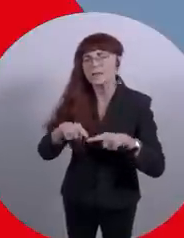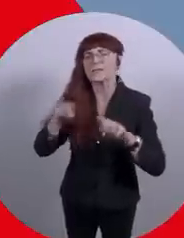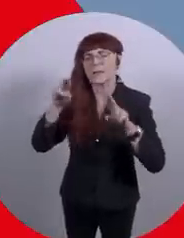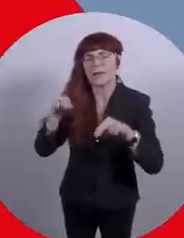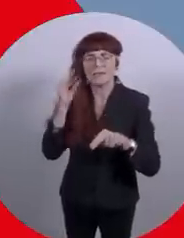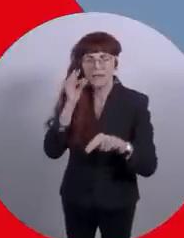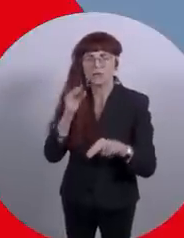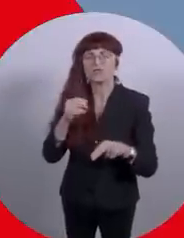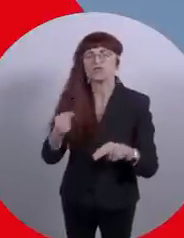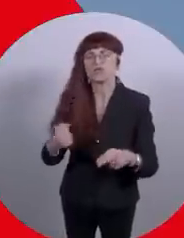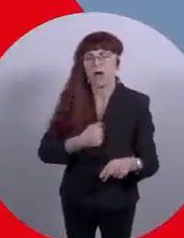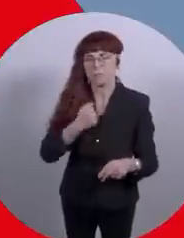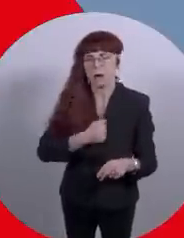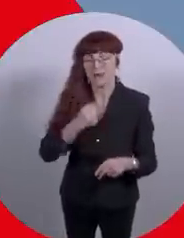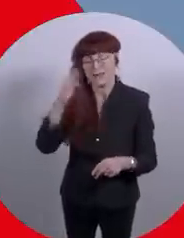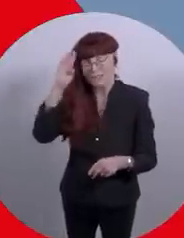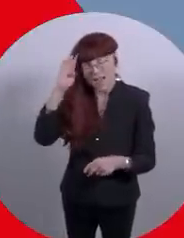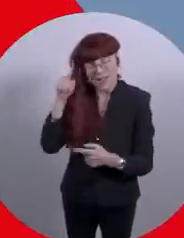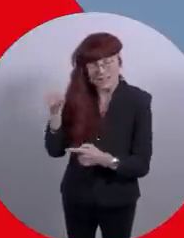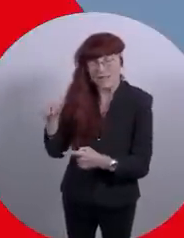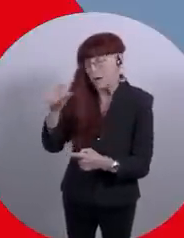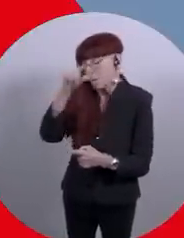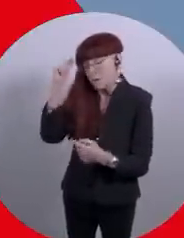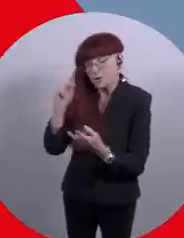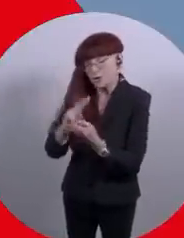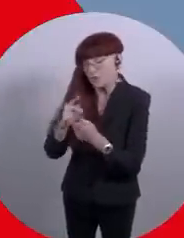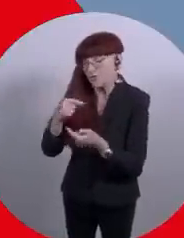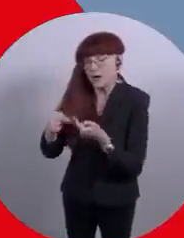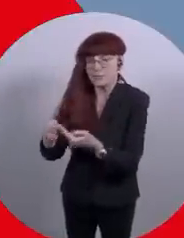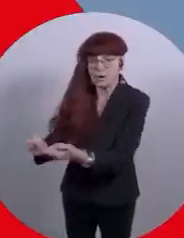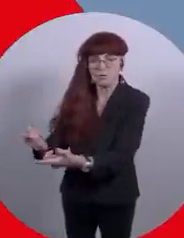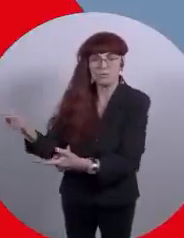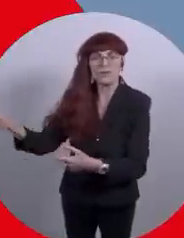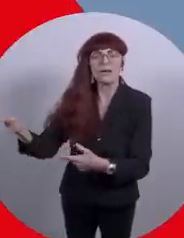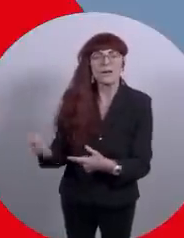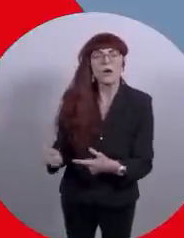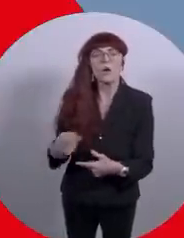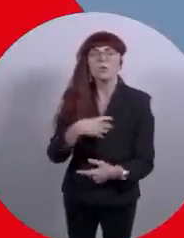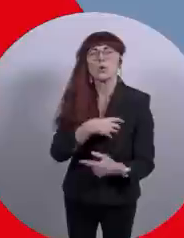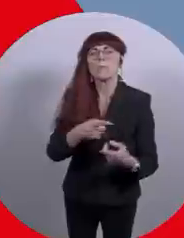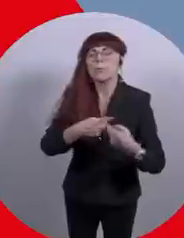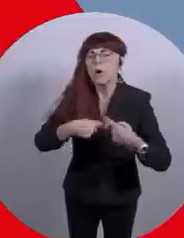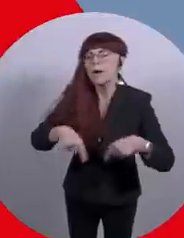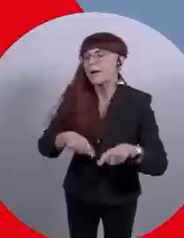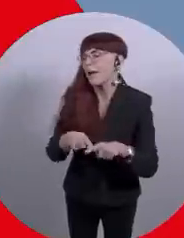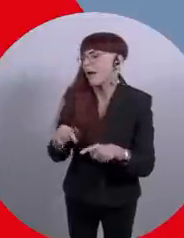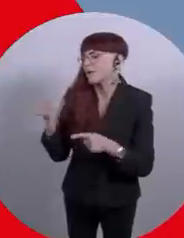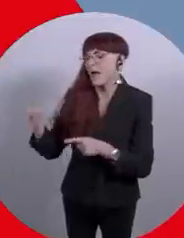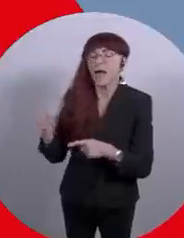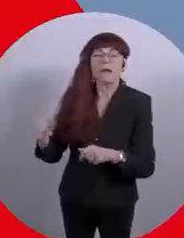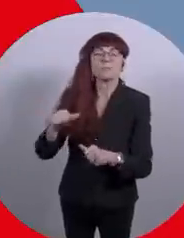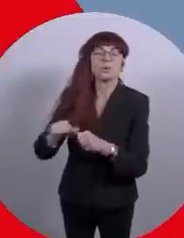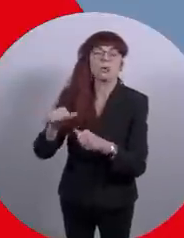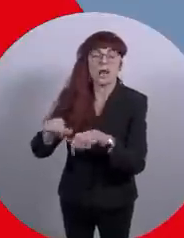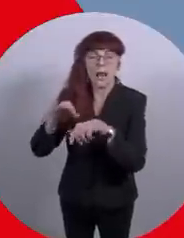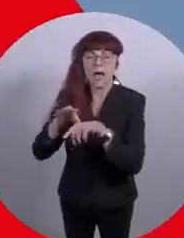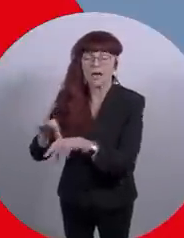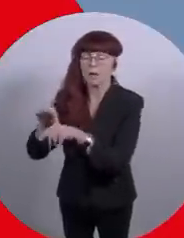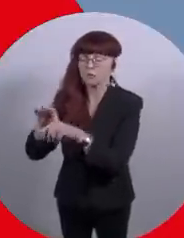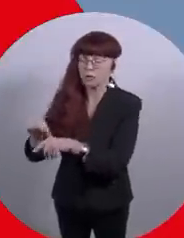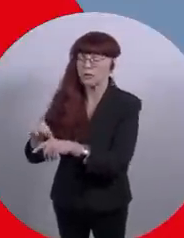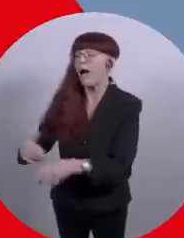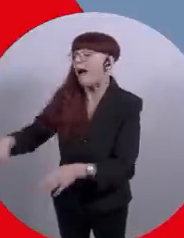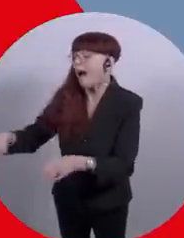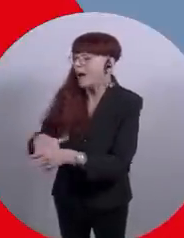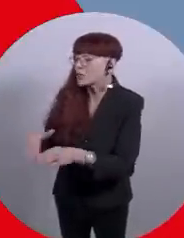und ihr habt es im Burgenland ein Modell eingeführt Anstellung pflegender Angehöriger ich halte das für großartig und wir wollen das einfach